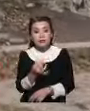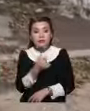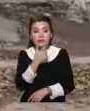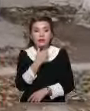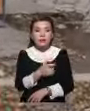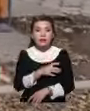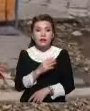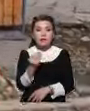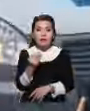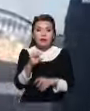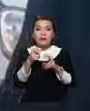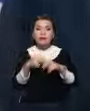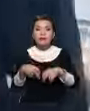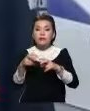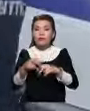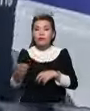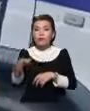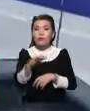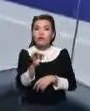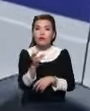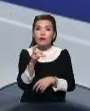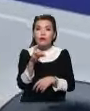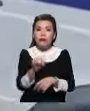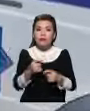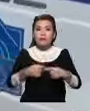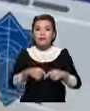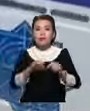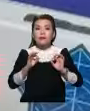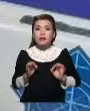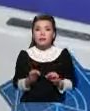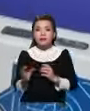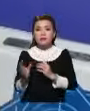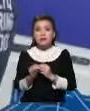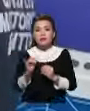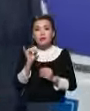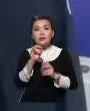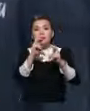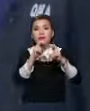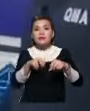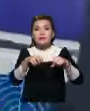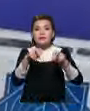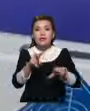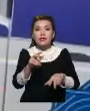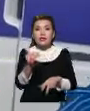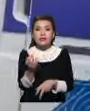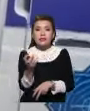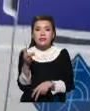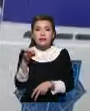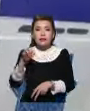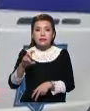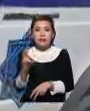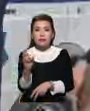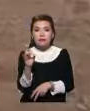агентства финансового мониторинга по области Улутау при координации с прокурорами, руководителя и главного специалиста филиала «Кастрансгаз